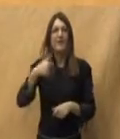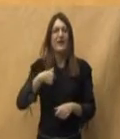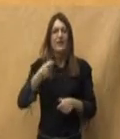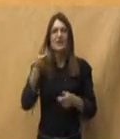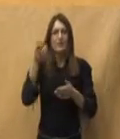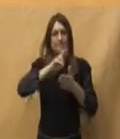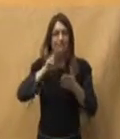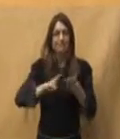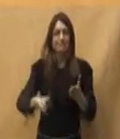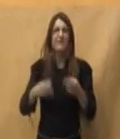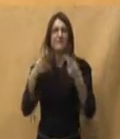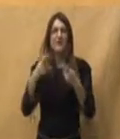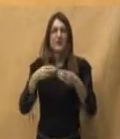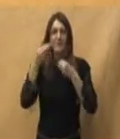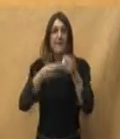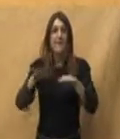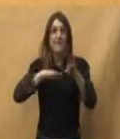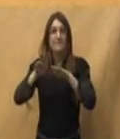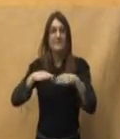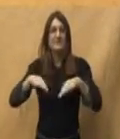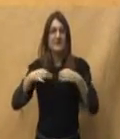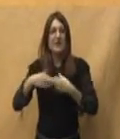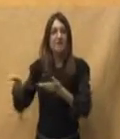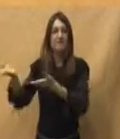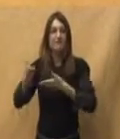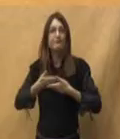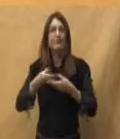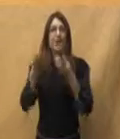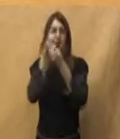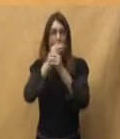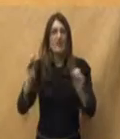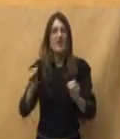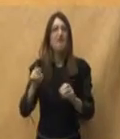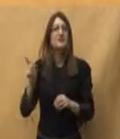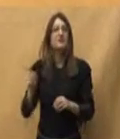2-3 najave. Naravno. Evo, Ministarstvo zdravlja mi je poslalo jednu obavijest s tim